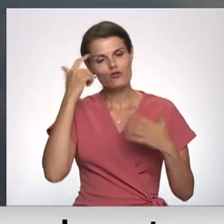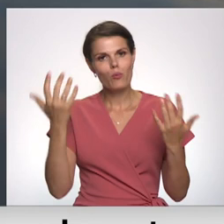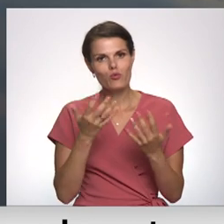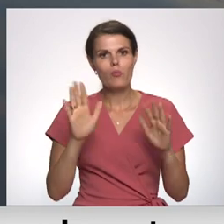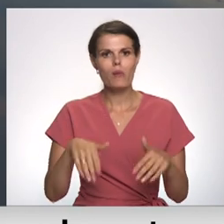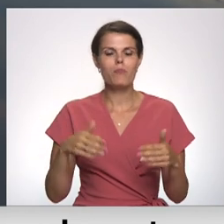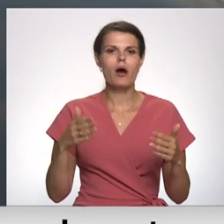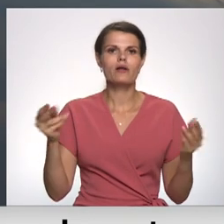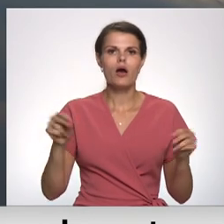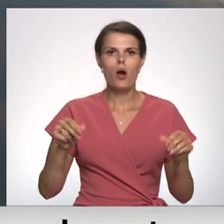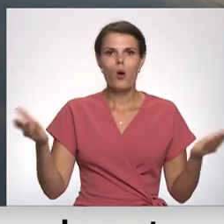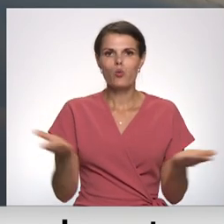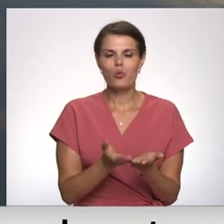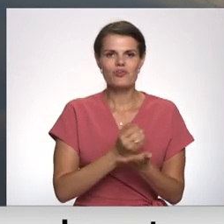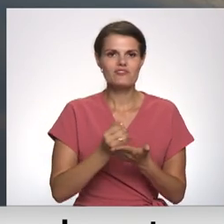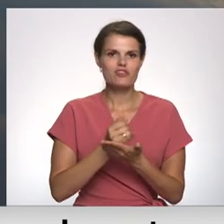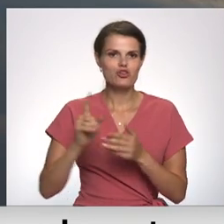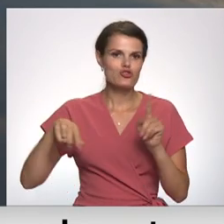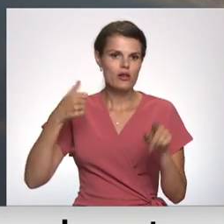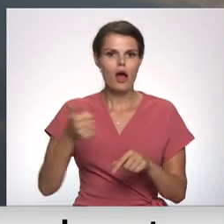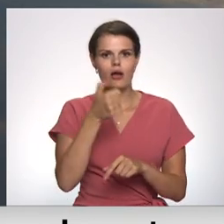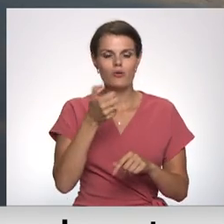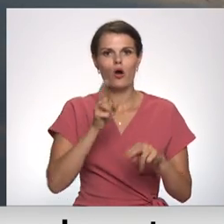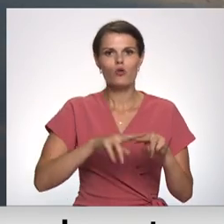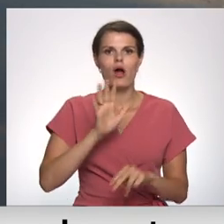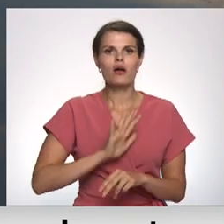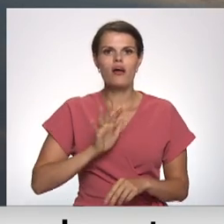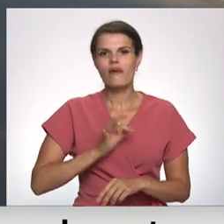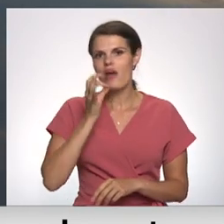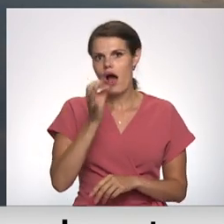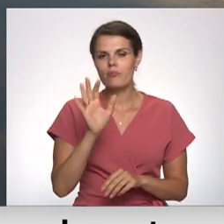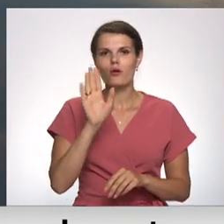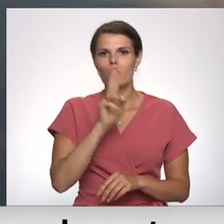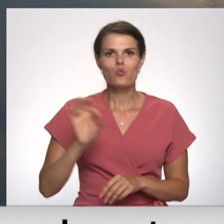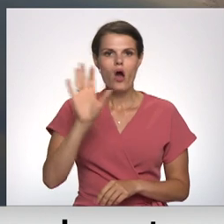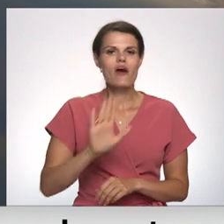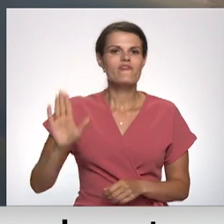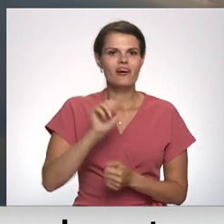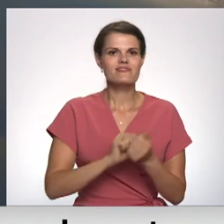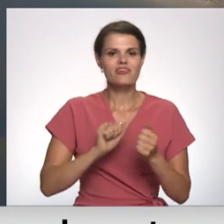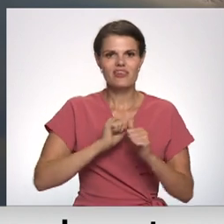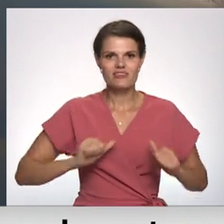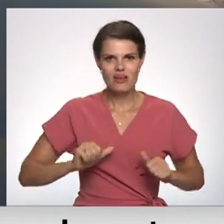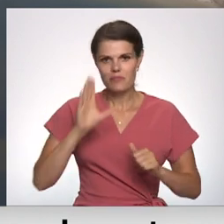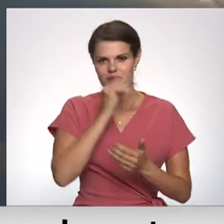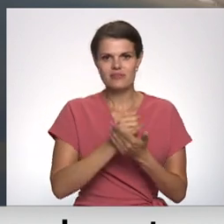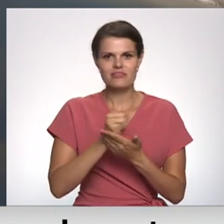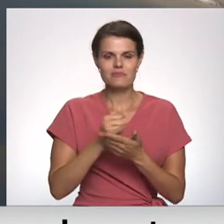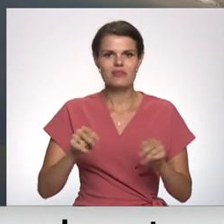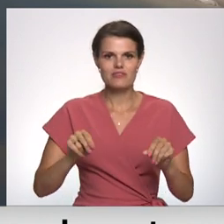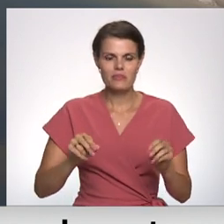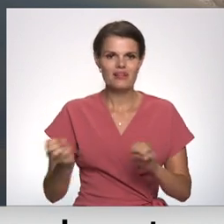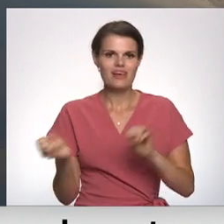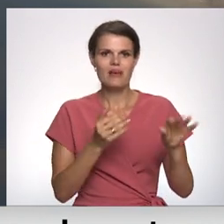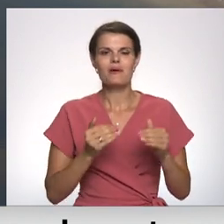gultnes tīrīšanu nākamajā gadā un gaidīt atbildi no valsts vides dienesta par iespēju no gultnes iztīrītās smiltis samest tālāk